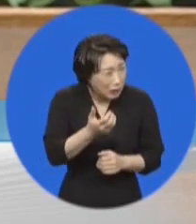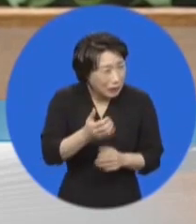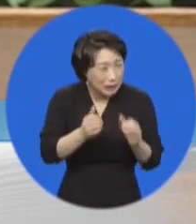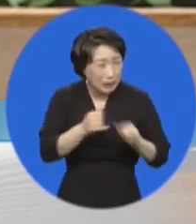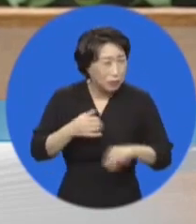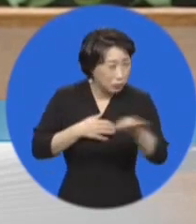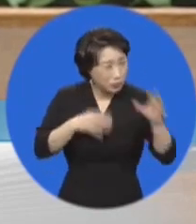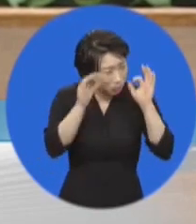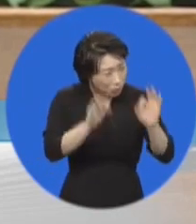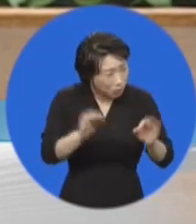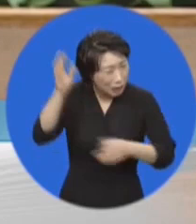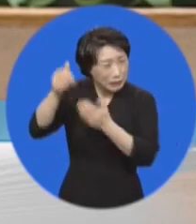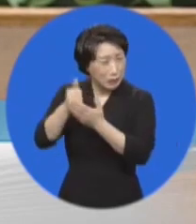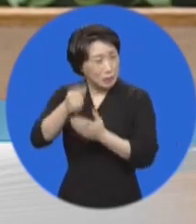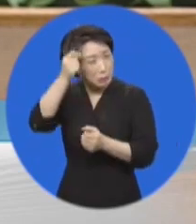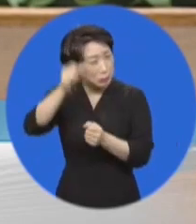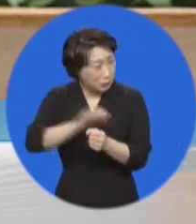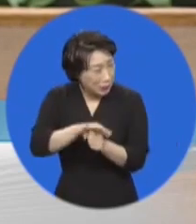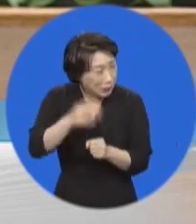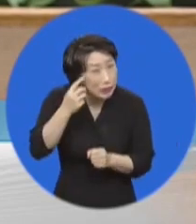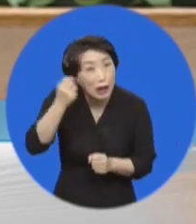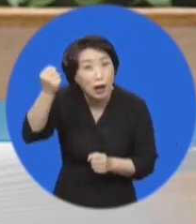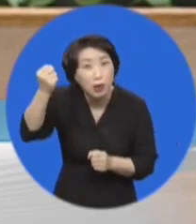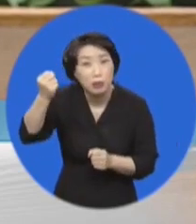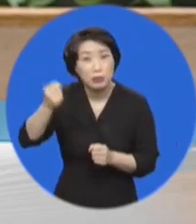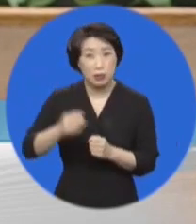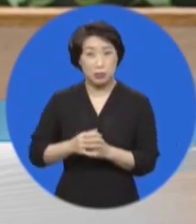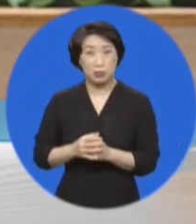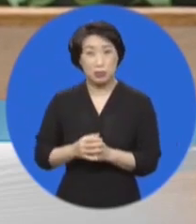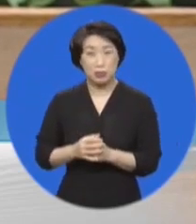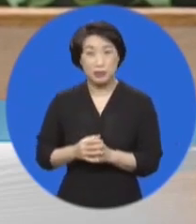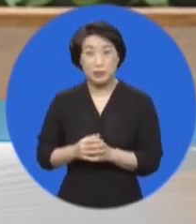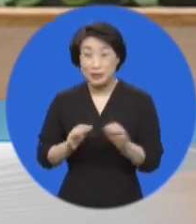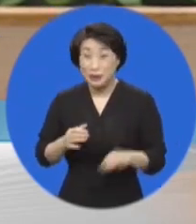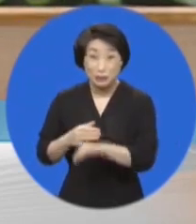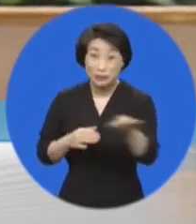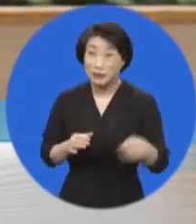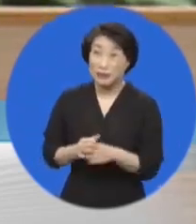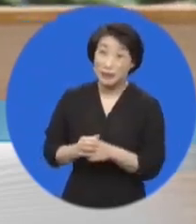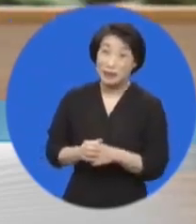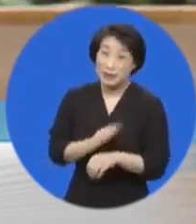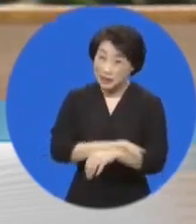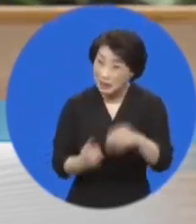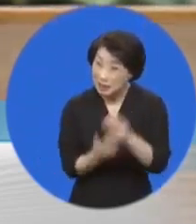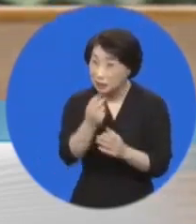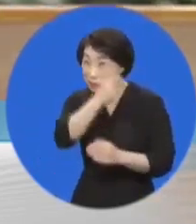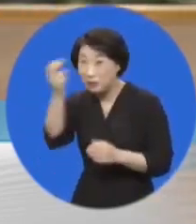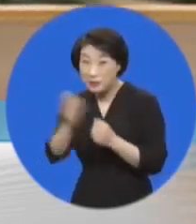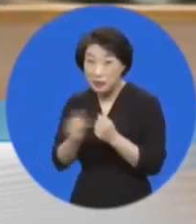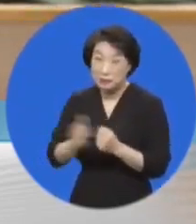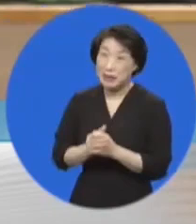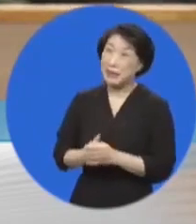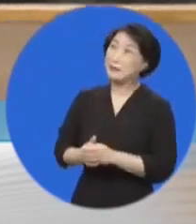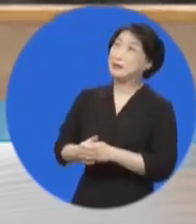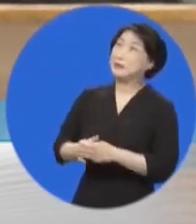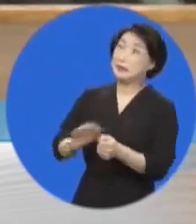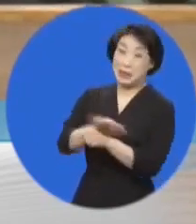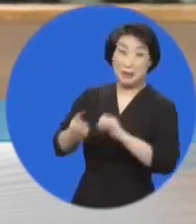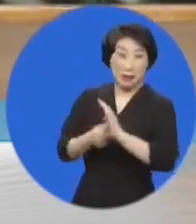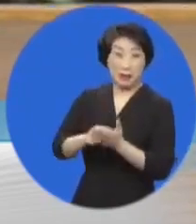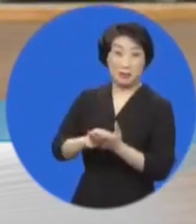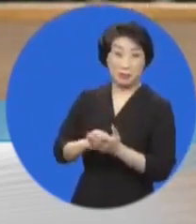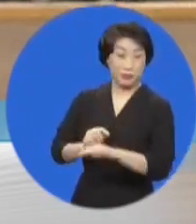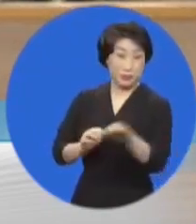바라보고 불쌍히 여기다. 여러분 우리가 잘나고 똑똑해서 아 사랑할 만한